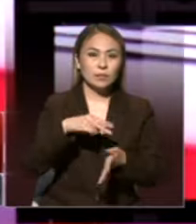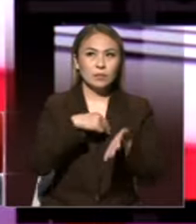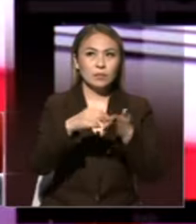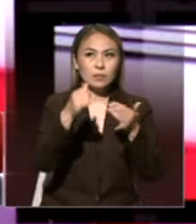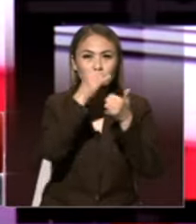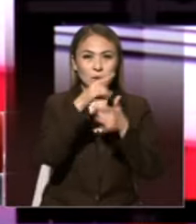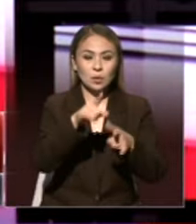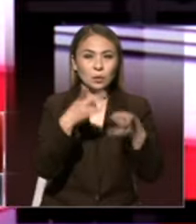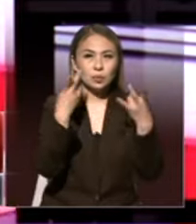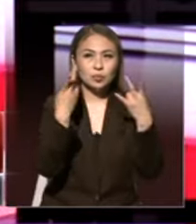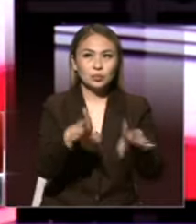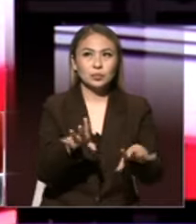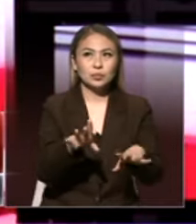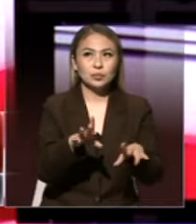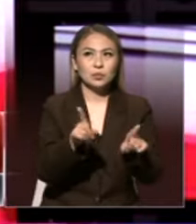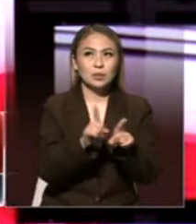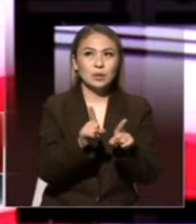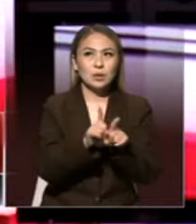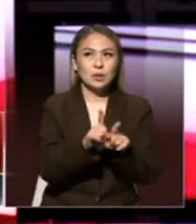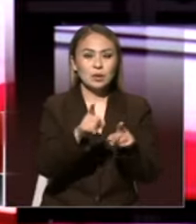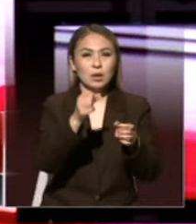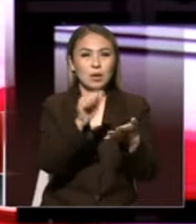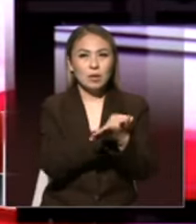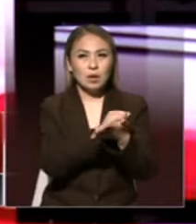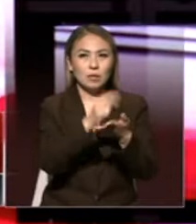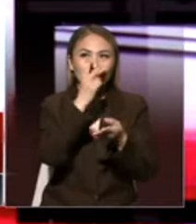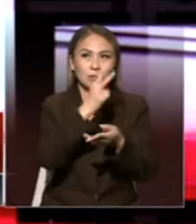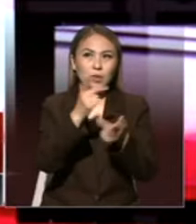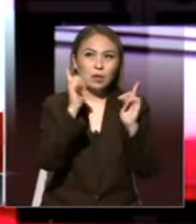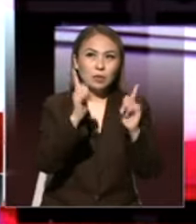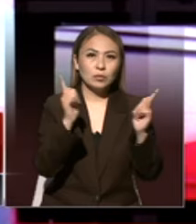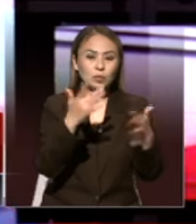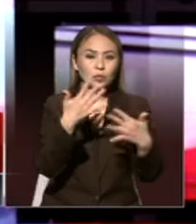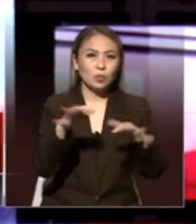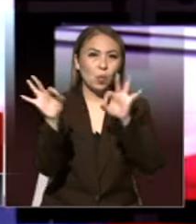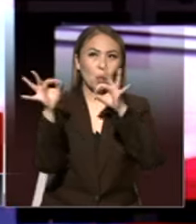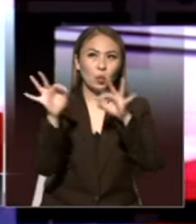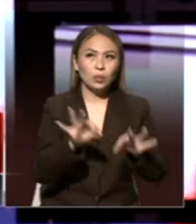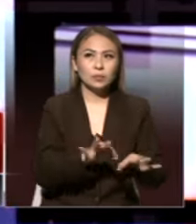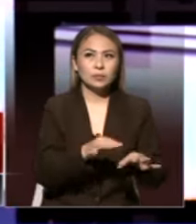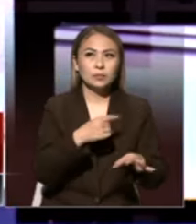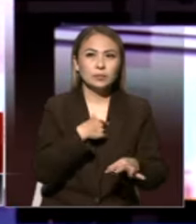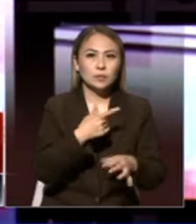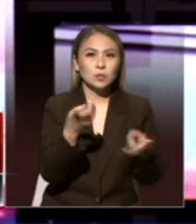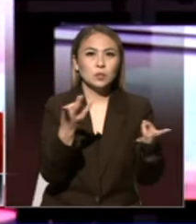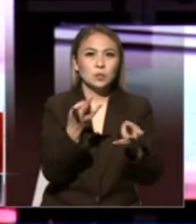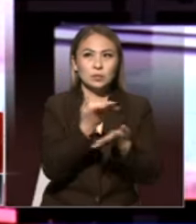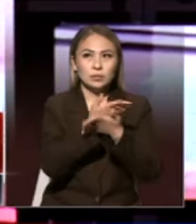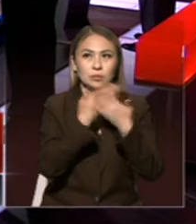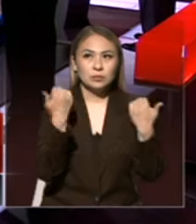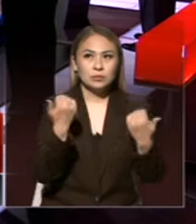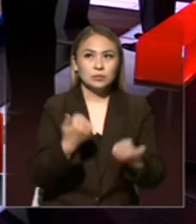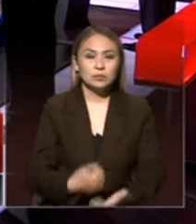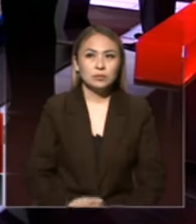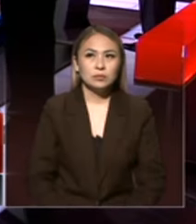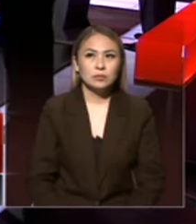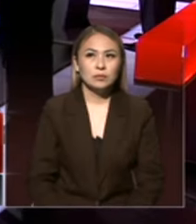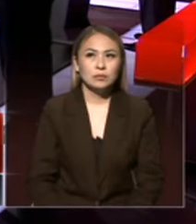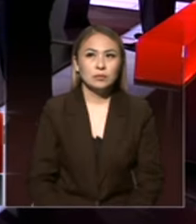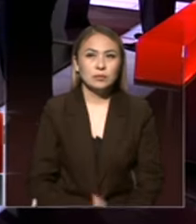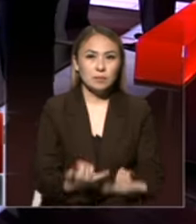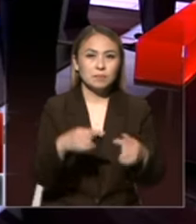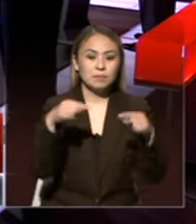жоқ ол уже. Өйткені ол қарастырылады, пока алып келеді, одобрит, ол уже күз болады. Оны қайтеміз ол техниканы, көрдіңіз ба? Дәл қазір керек қой. Дәл қазір